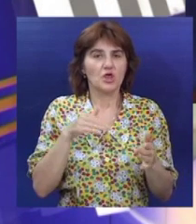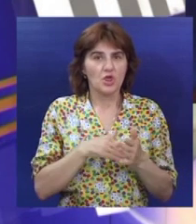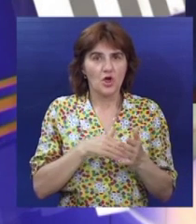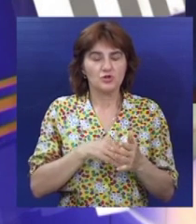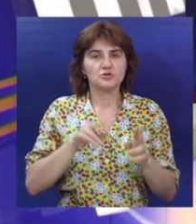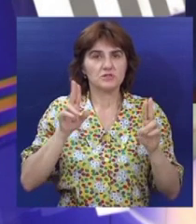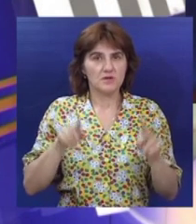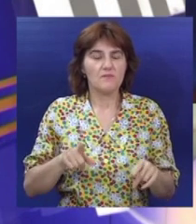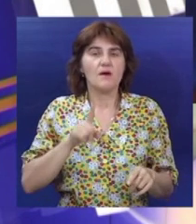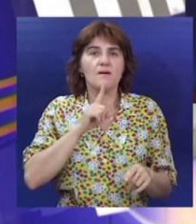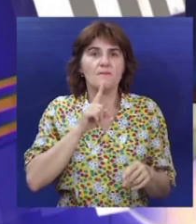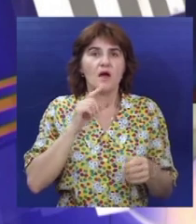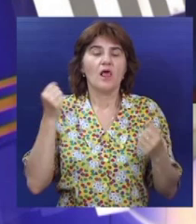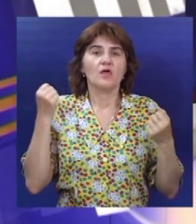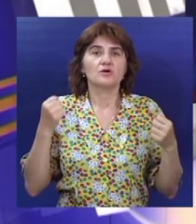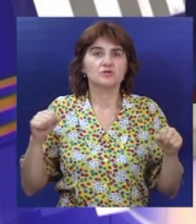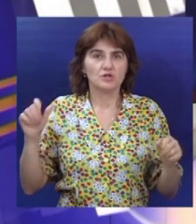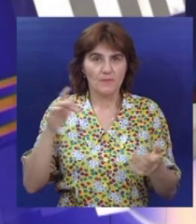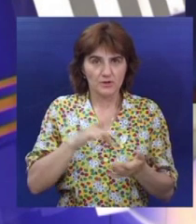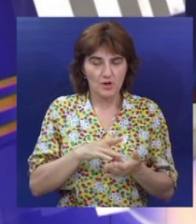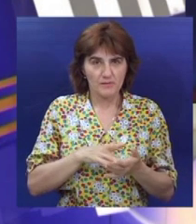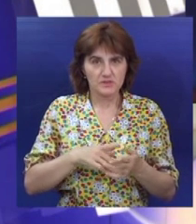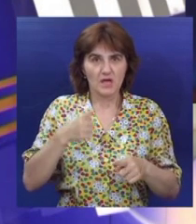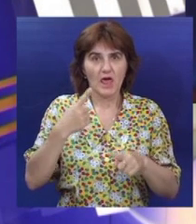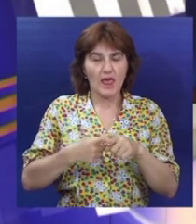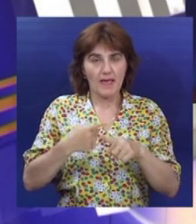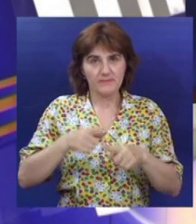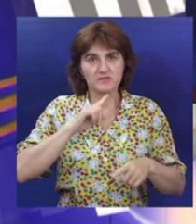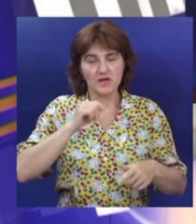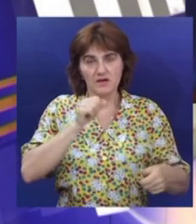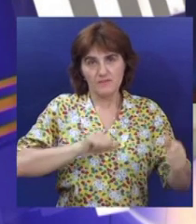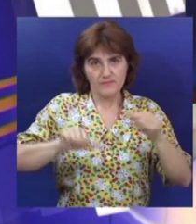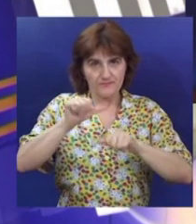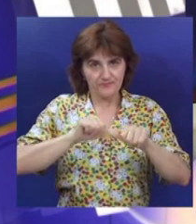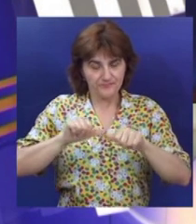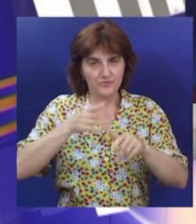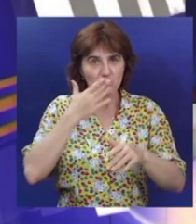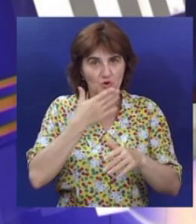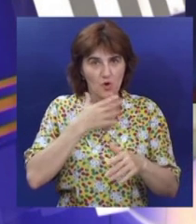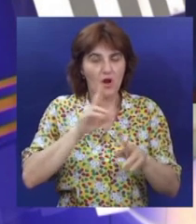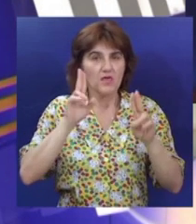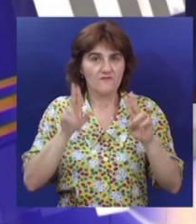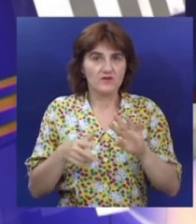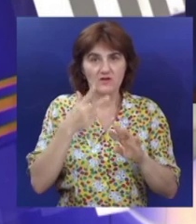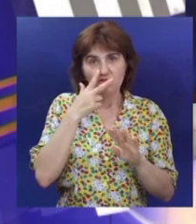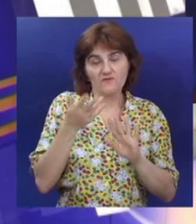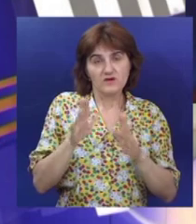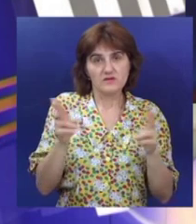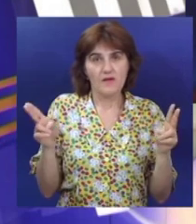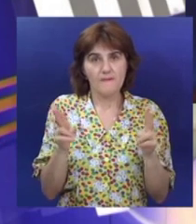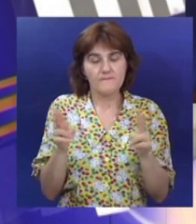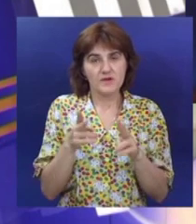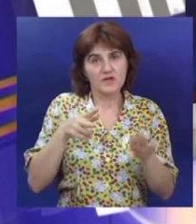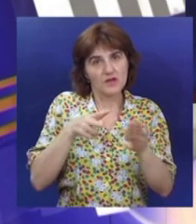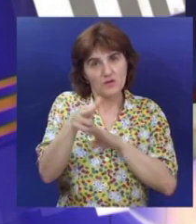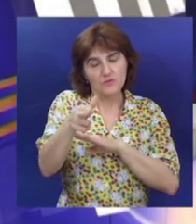ekonomska, još uvek imaju malo slobodnih mesta, dok će hemijska i politehnička škola verovatno morati da ukinu